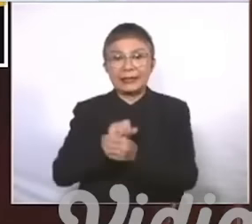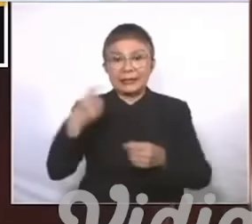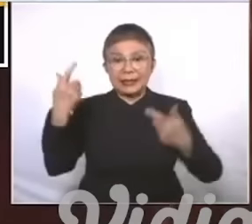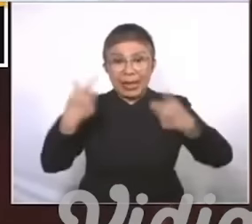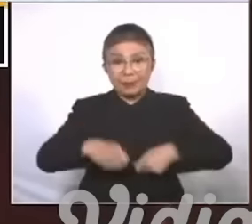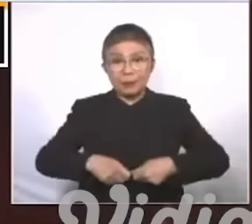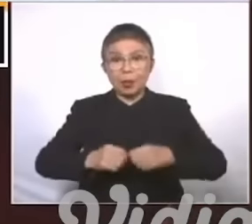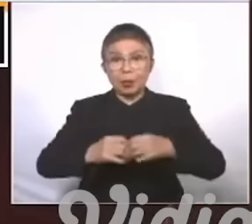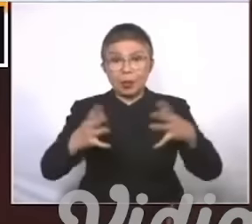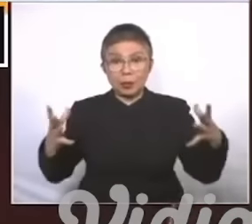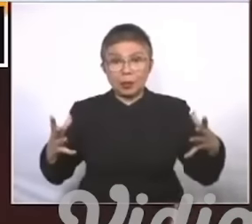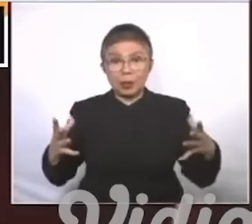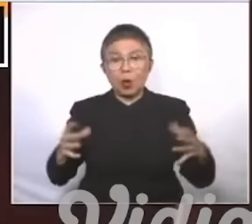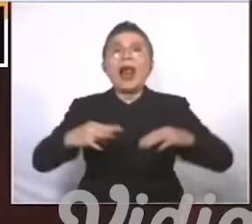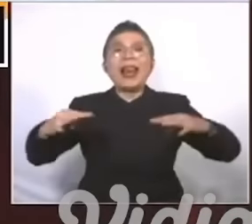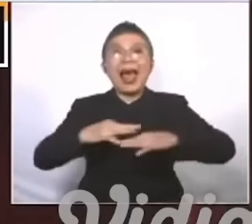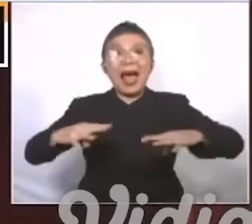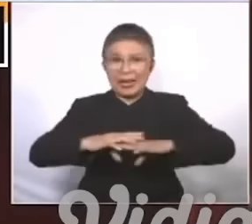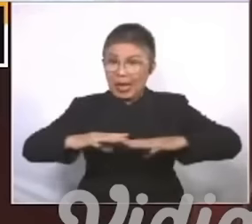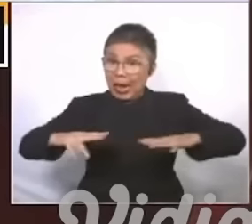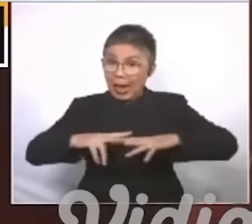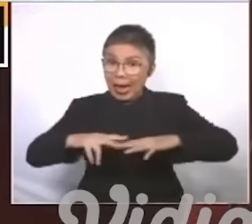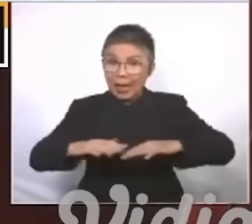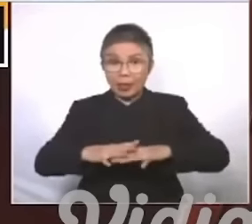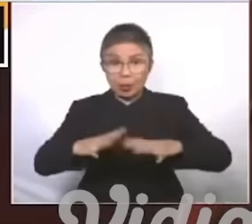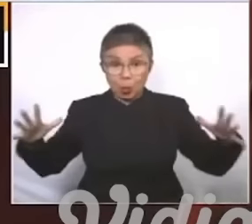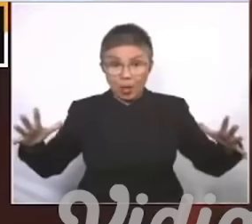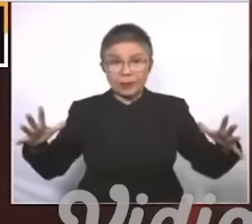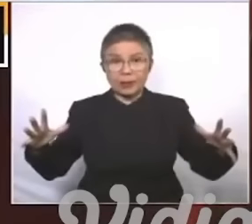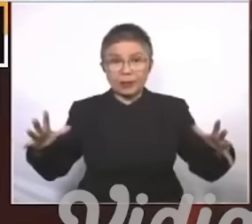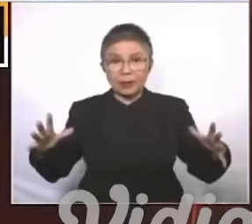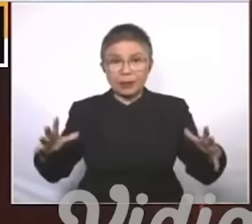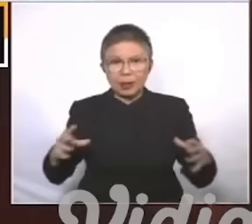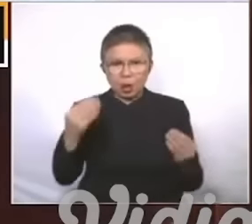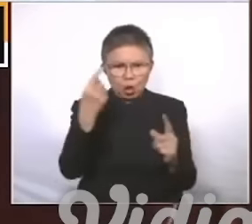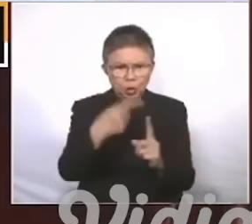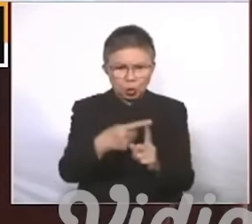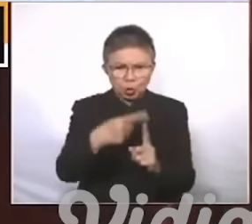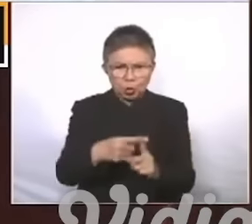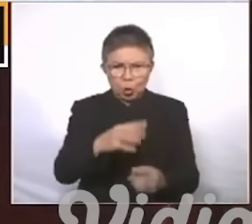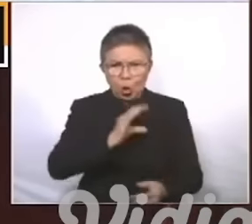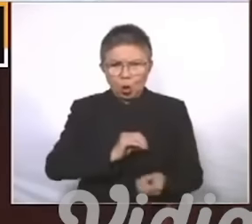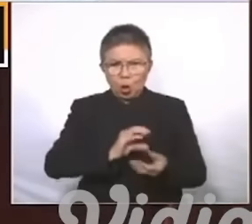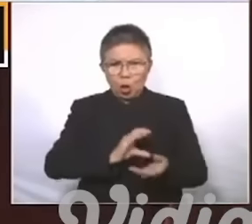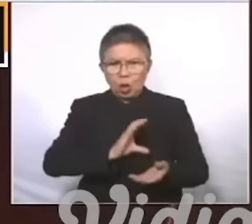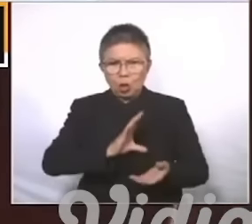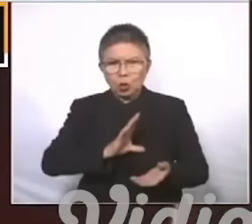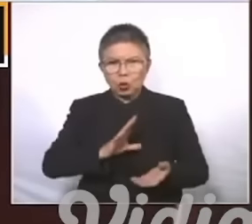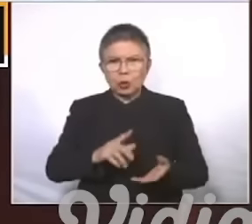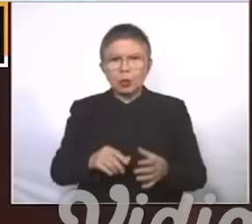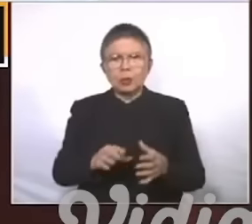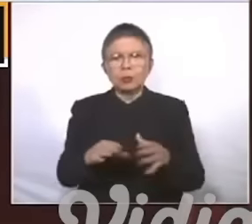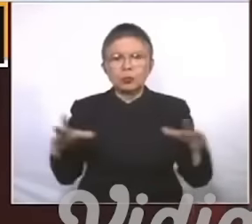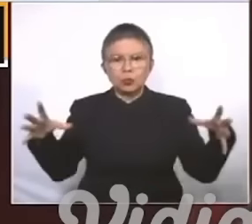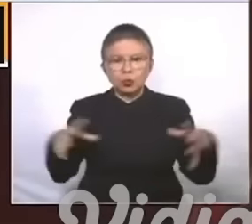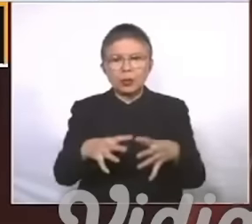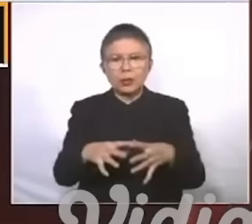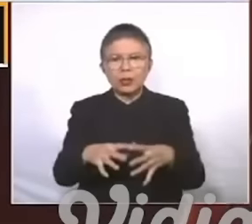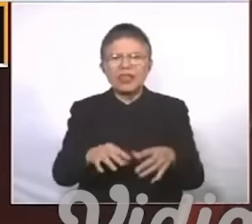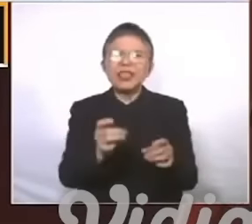Banyak kepemilikan lahan yang berlebihan. Akumulasi kekayaan hanya